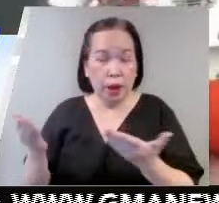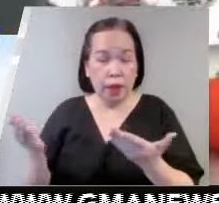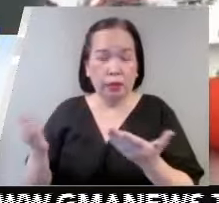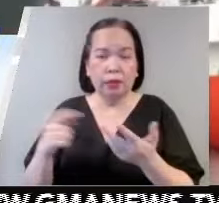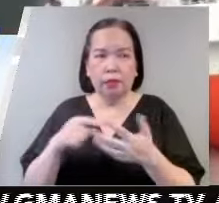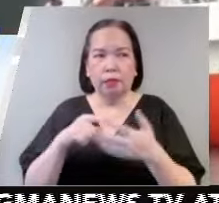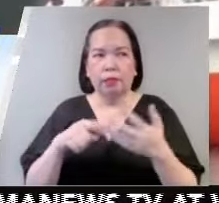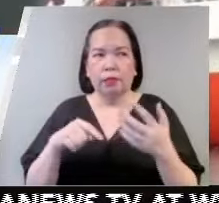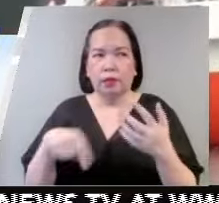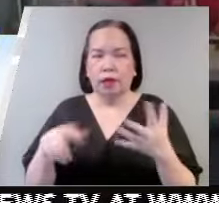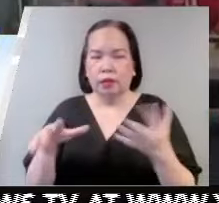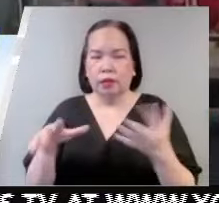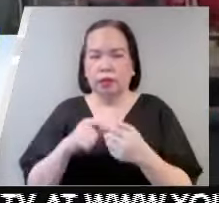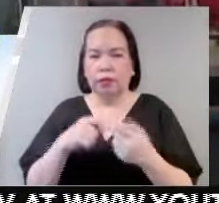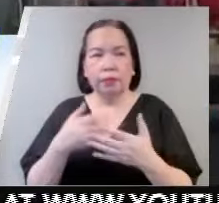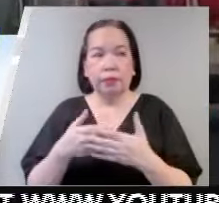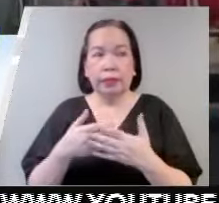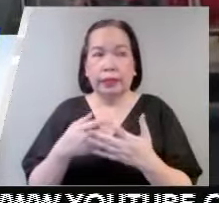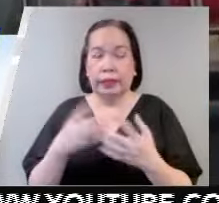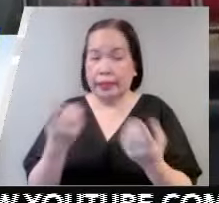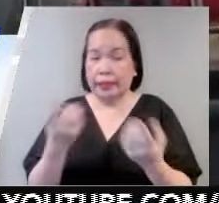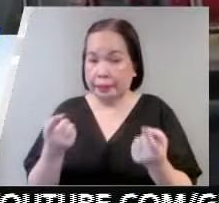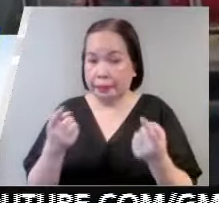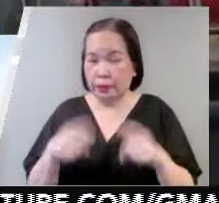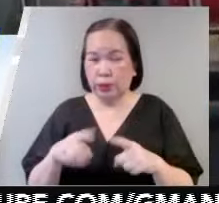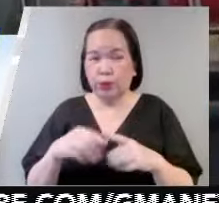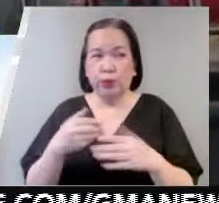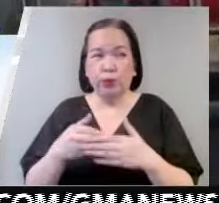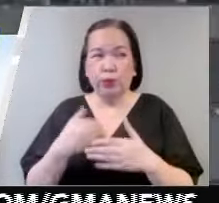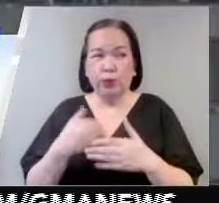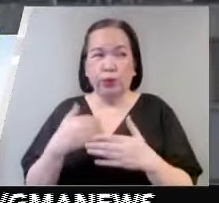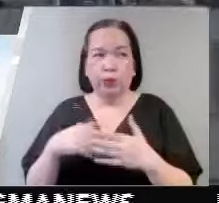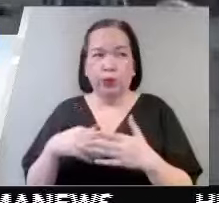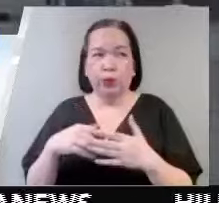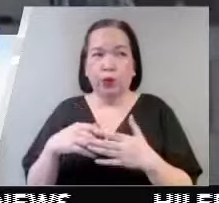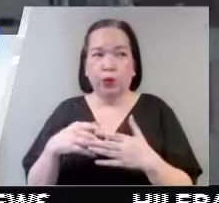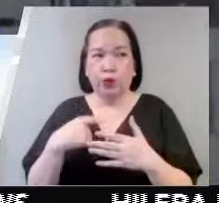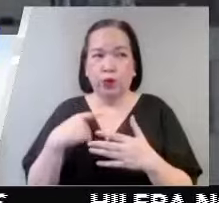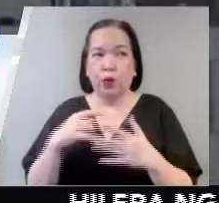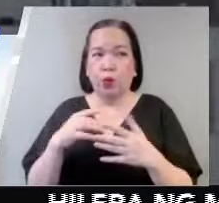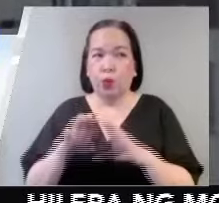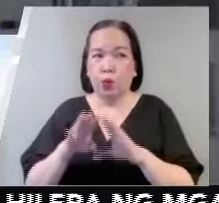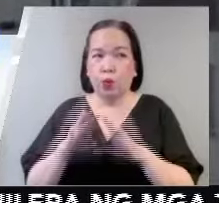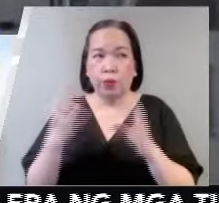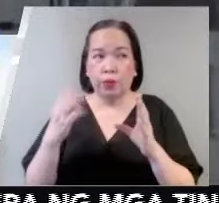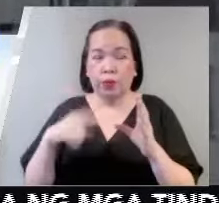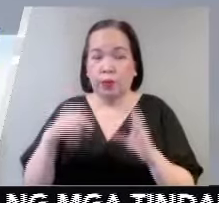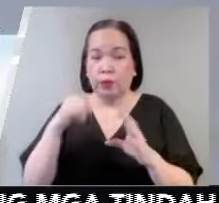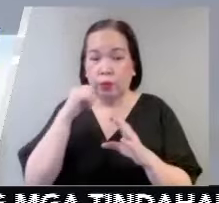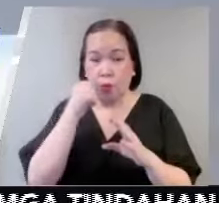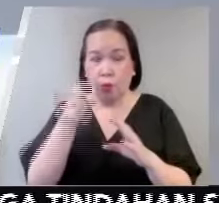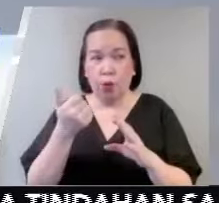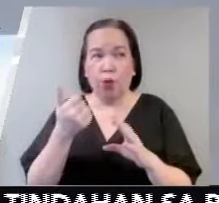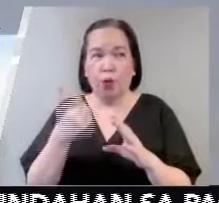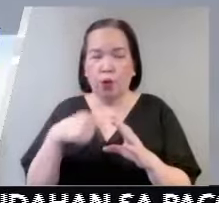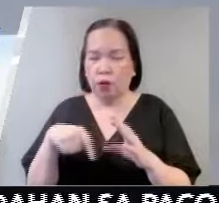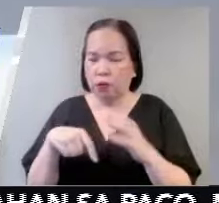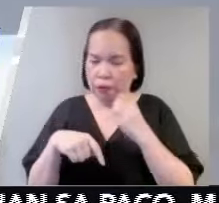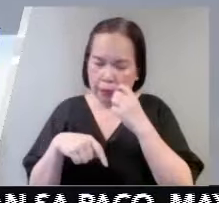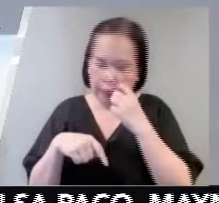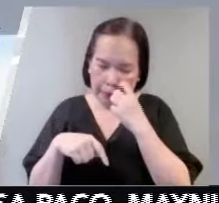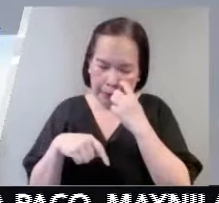19th Western Pacific Naval Symposium sa China bukas. Anila layon nitong itaguyod ang patas at maayos na ugnayan sa ibang